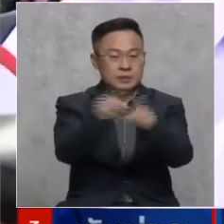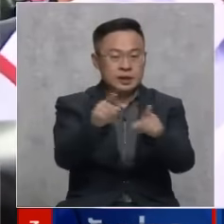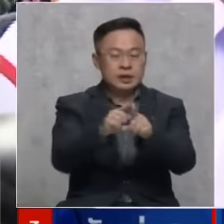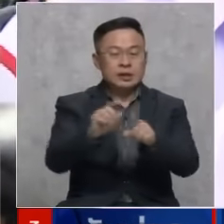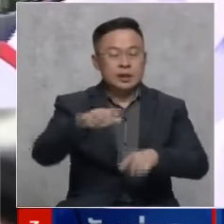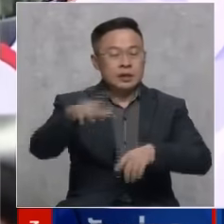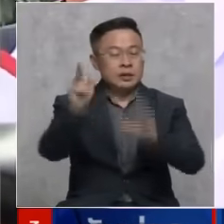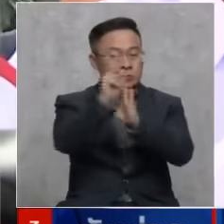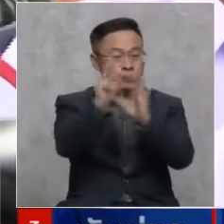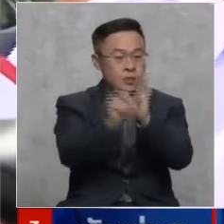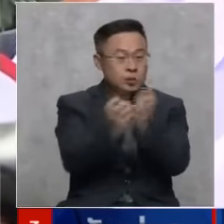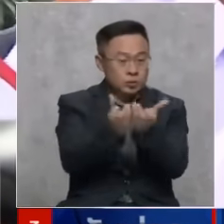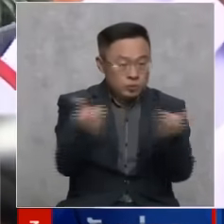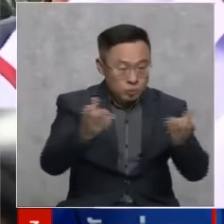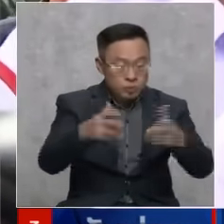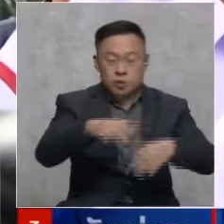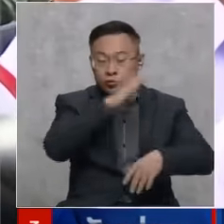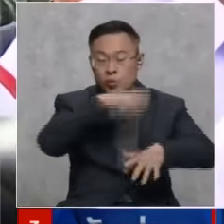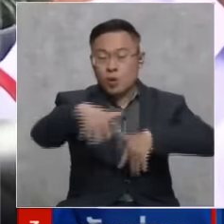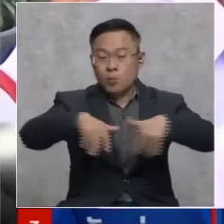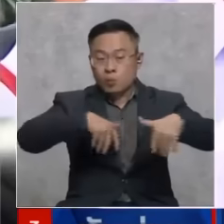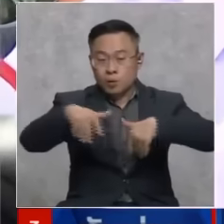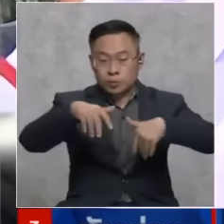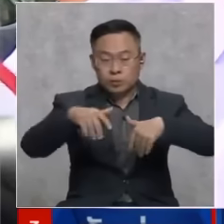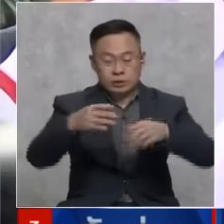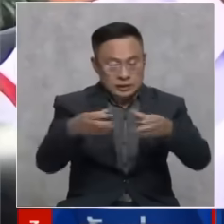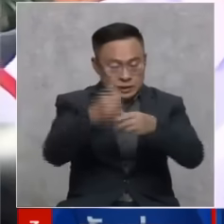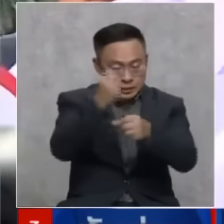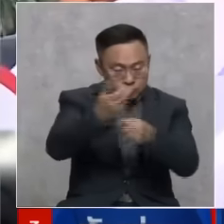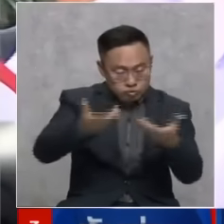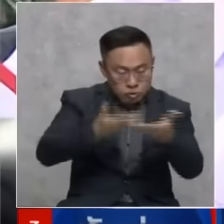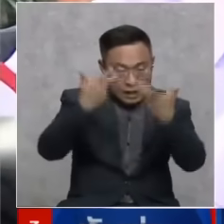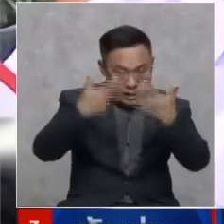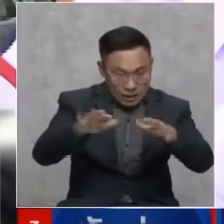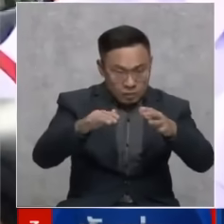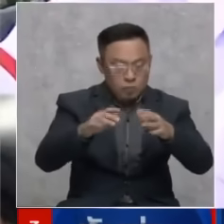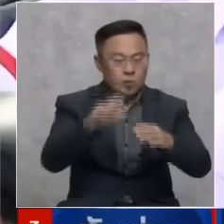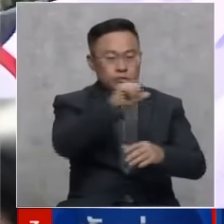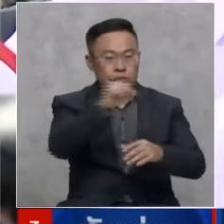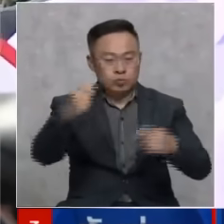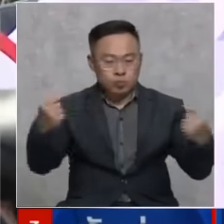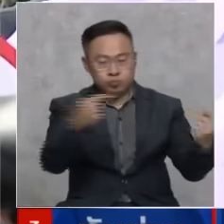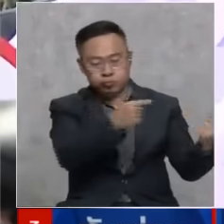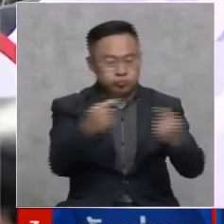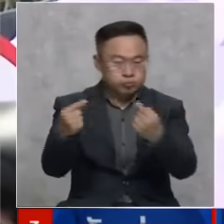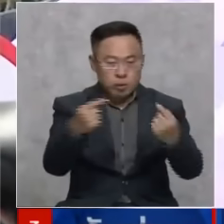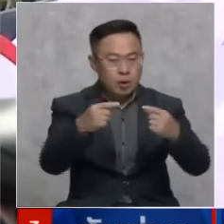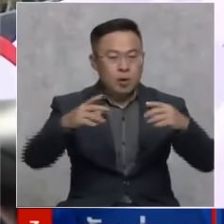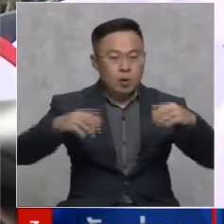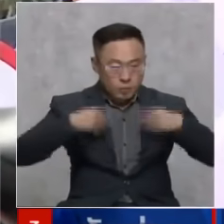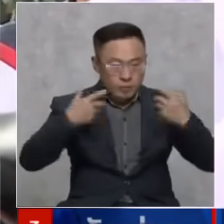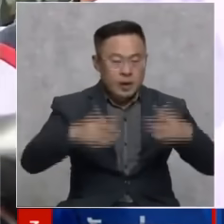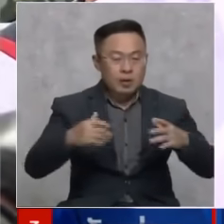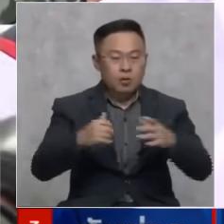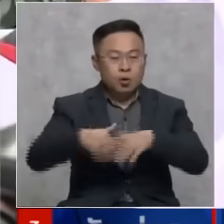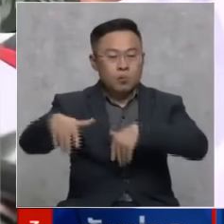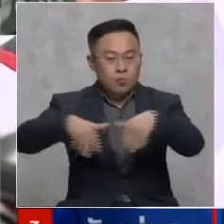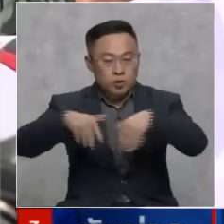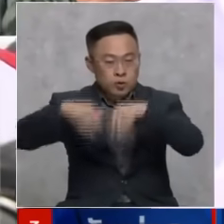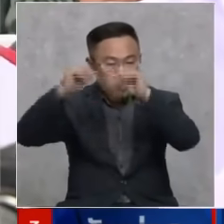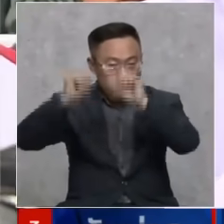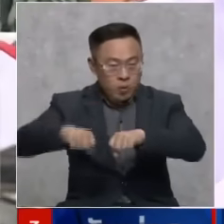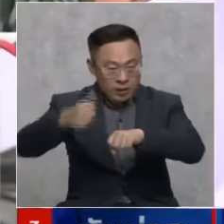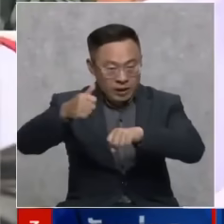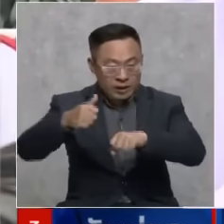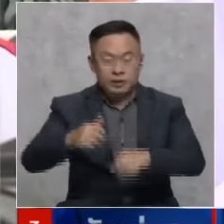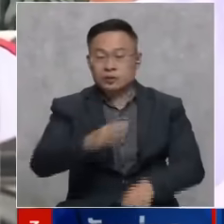ชามติก่อนถ้าพี่น้องประชาชนเห็นชอบด้วยว่าจะทำรัฐธรรมนูญฉบับใหม่คำถามก็คือถ้าเราเนี่ยพ่วงคำว่าการ